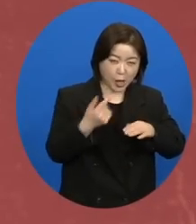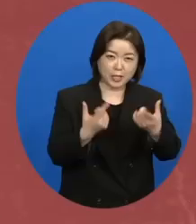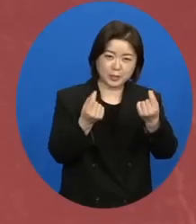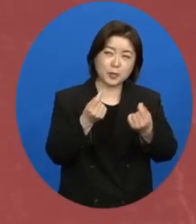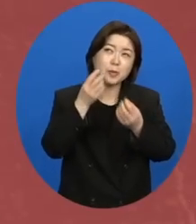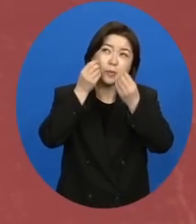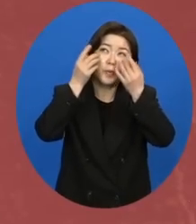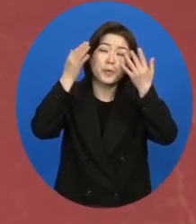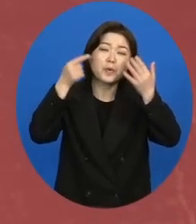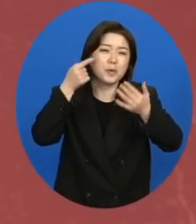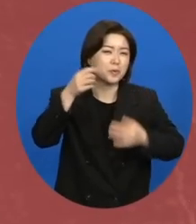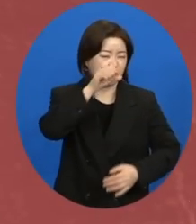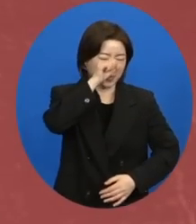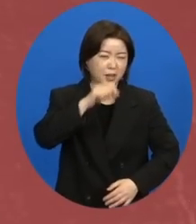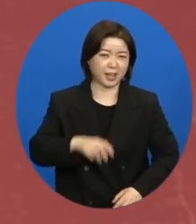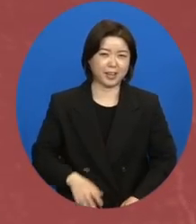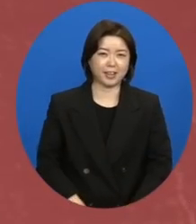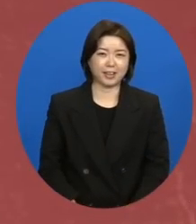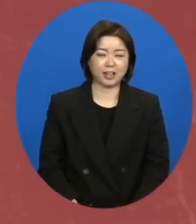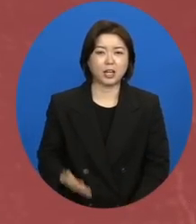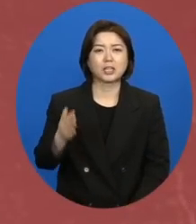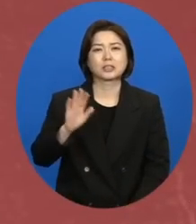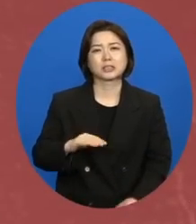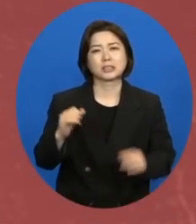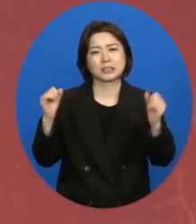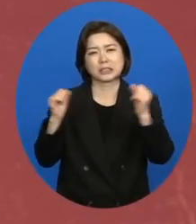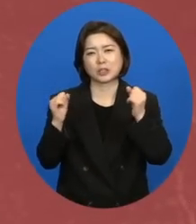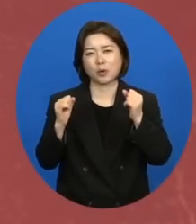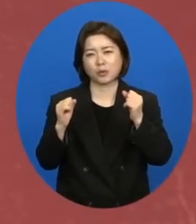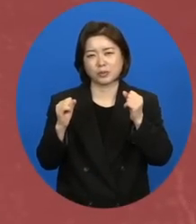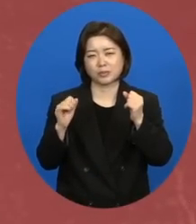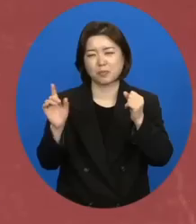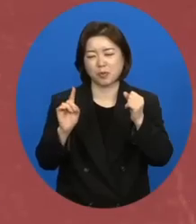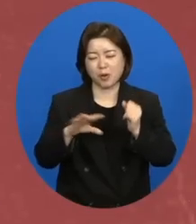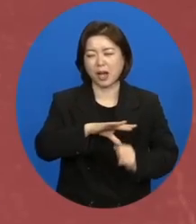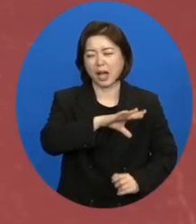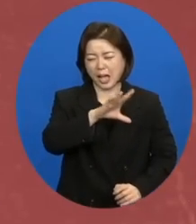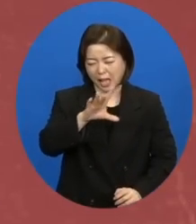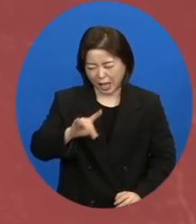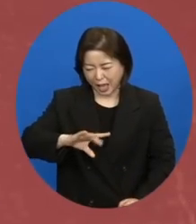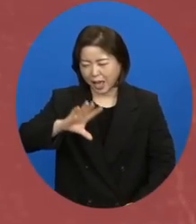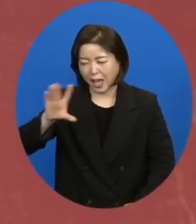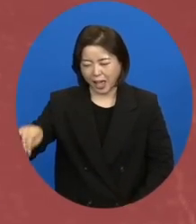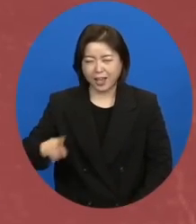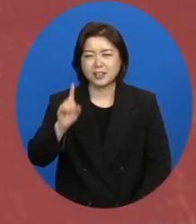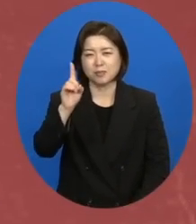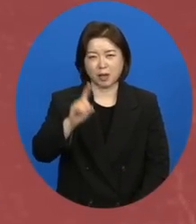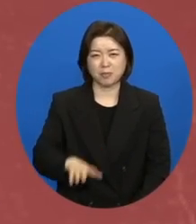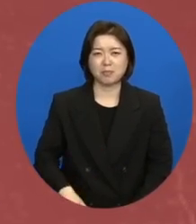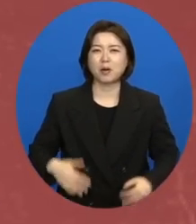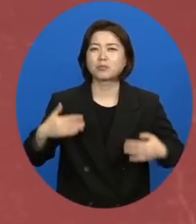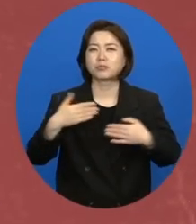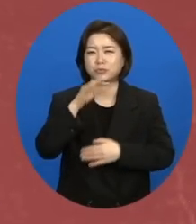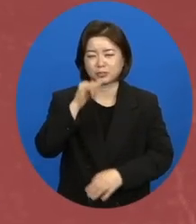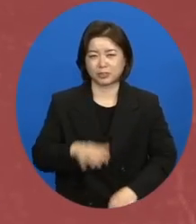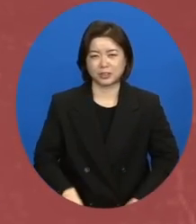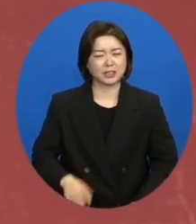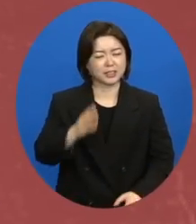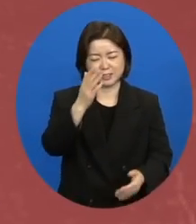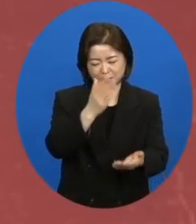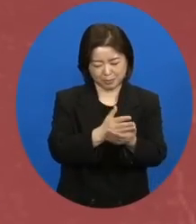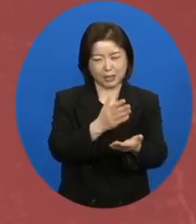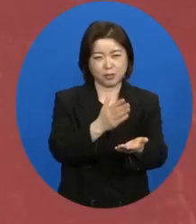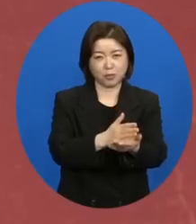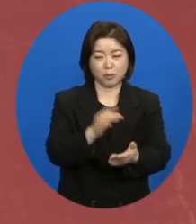그때는요. 그런데 겨울은 가끔 한번. 그런데 그렇게 하지 말자고.